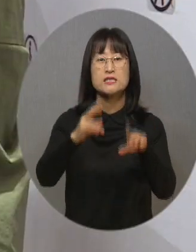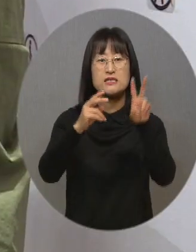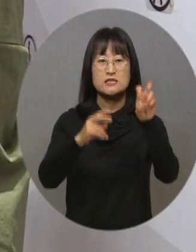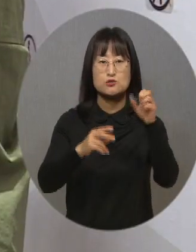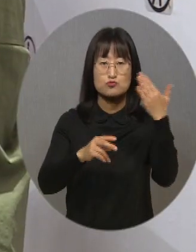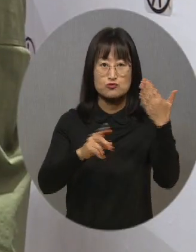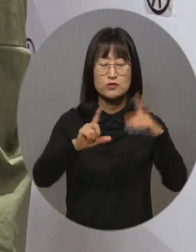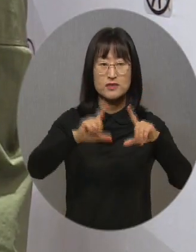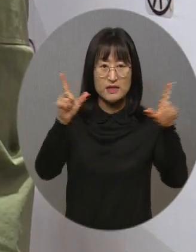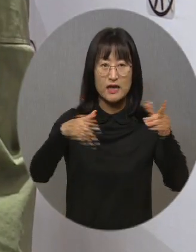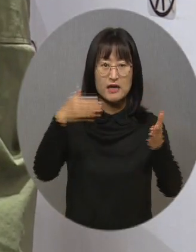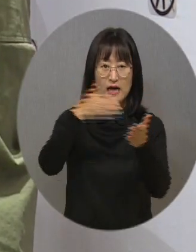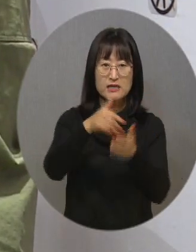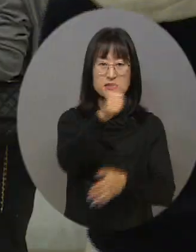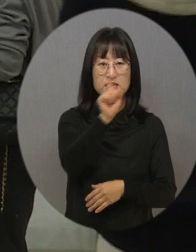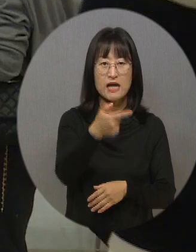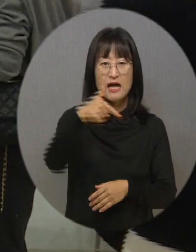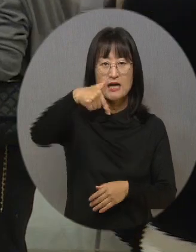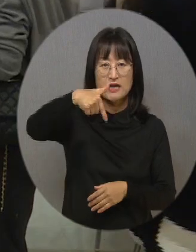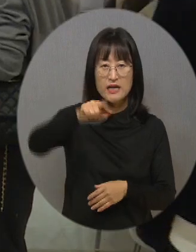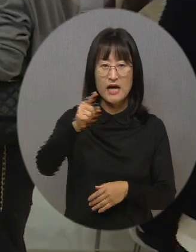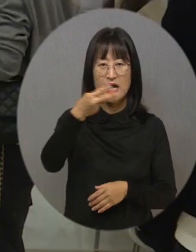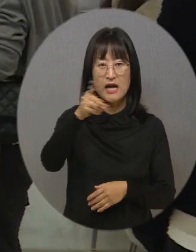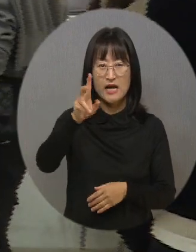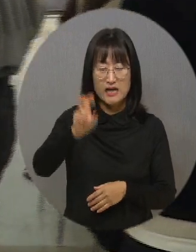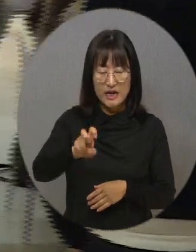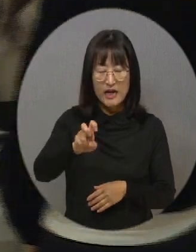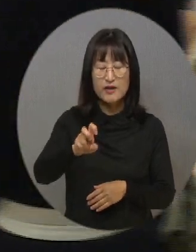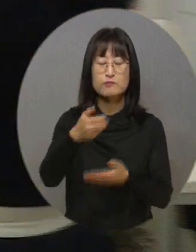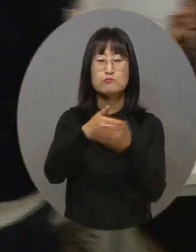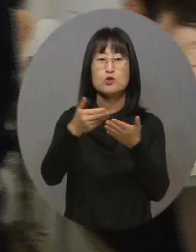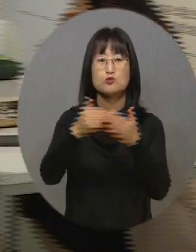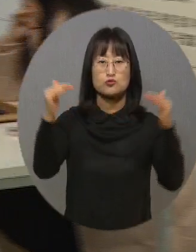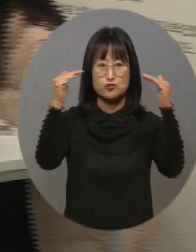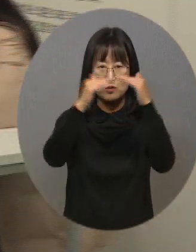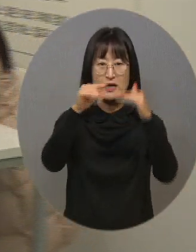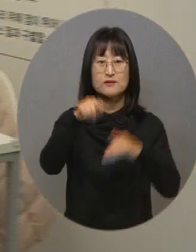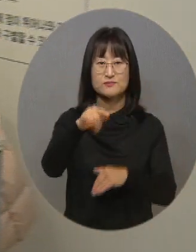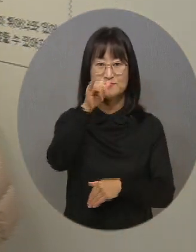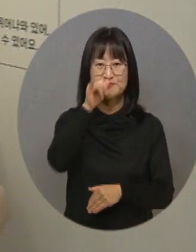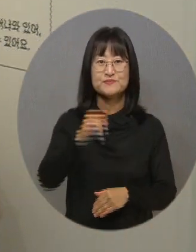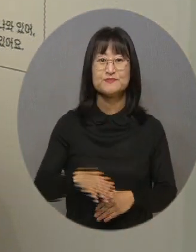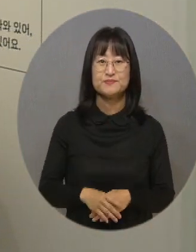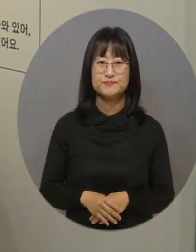29일까지 예술의 전당 한가람미술관 제1전시실에서 열립니다.